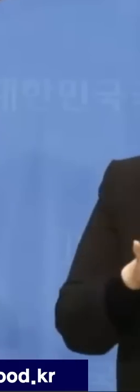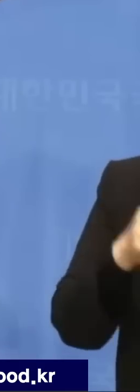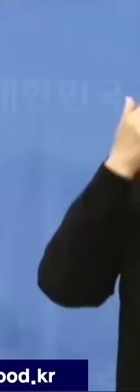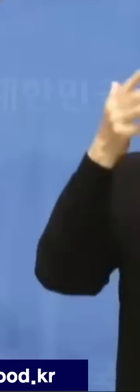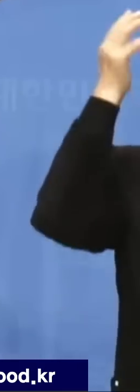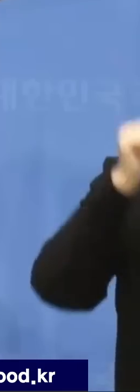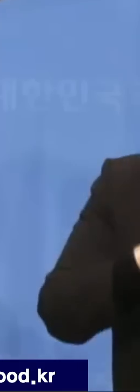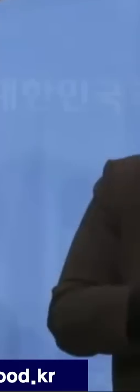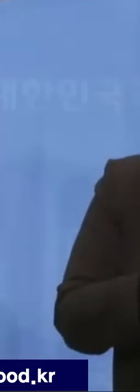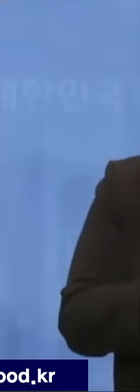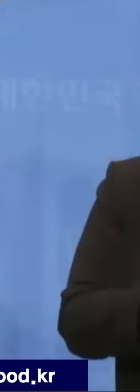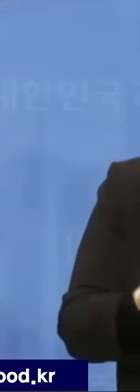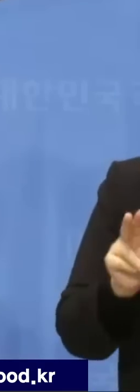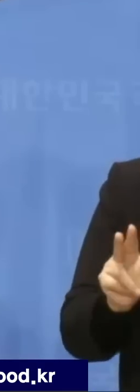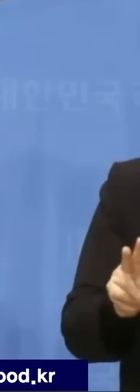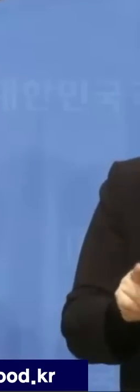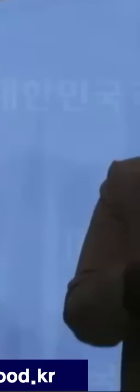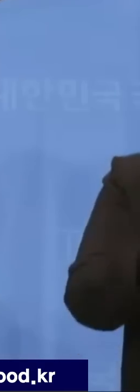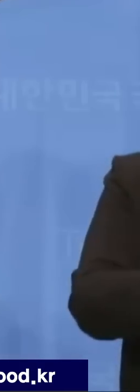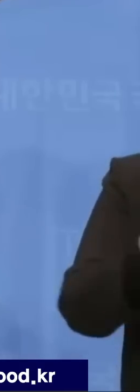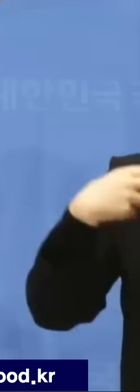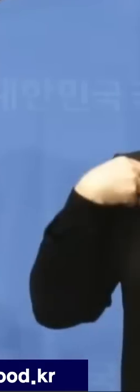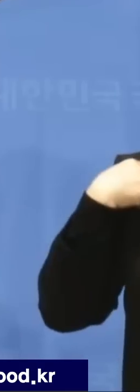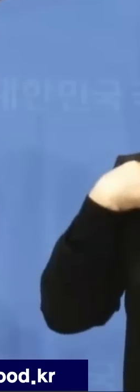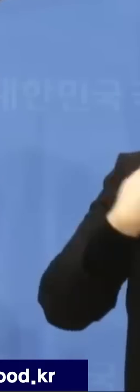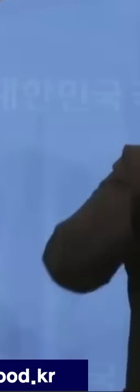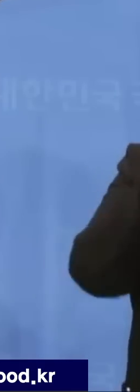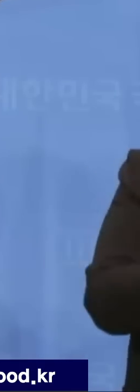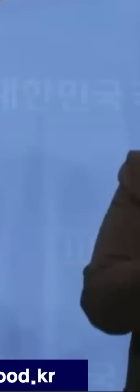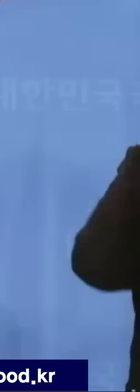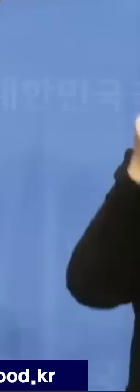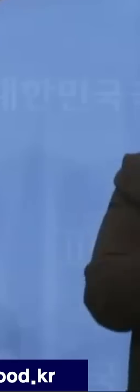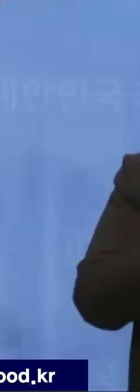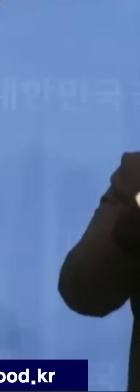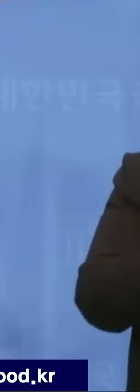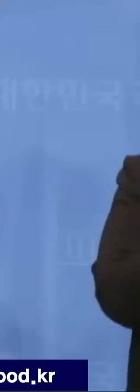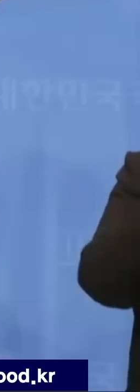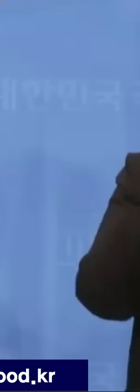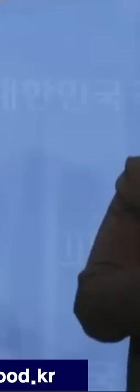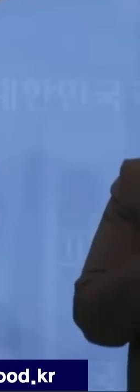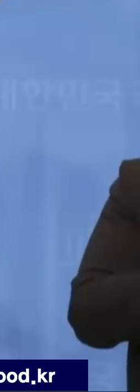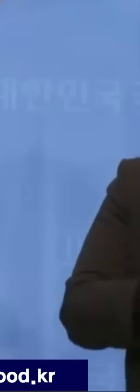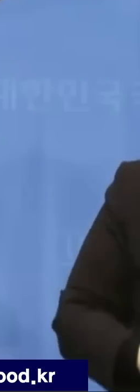기억하면서 이 정권은 잘못된 판단을 절대 되풀이하지 말아야